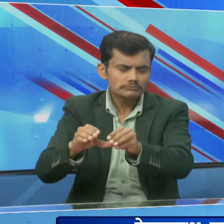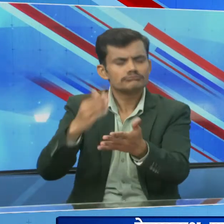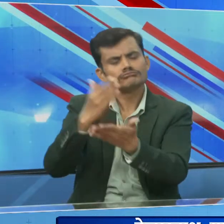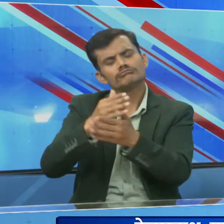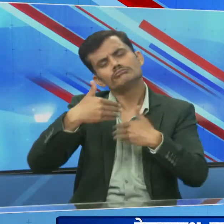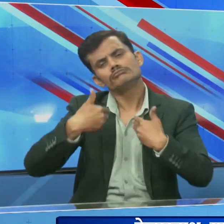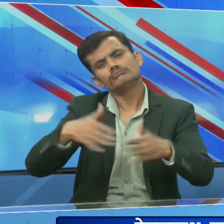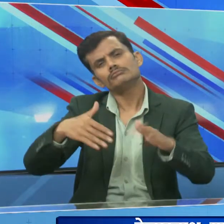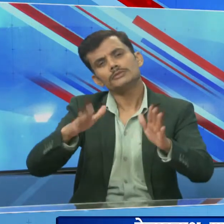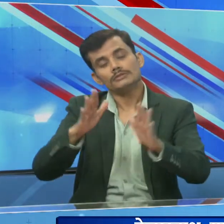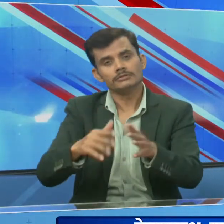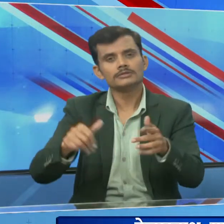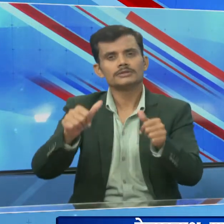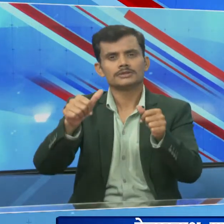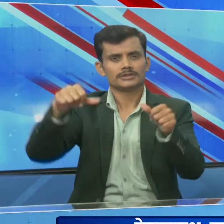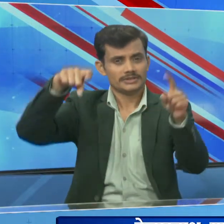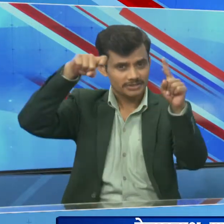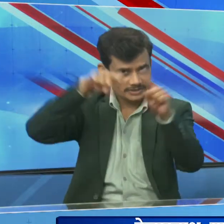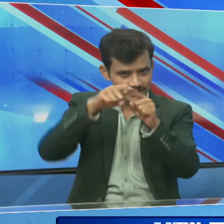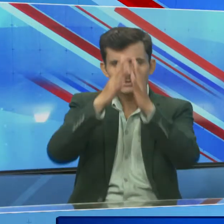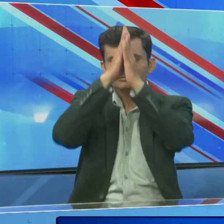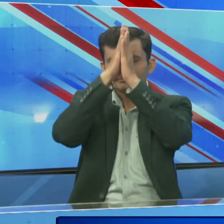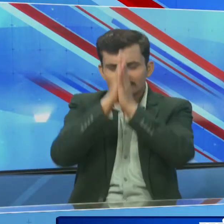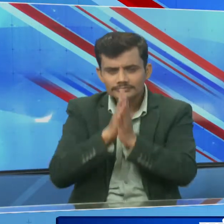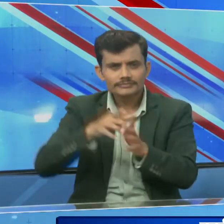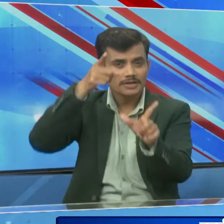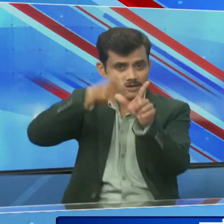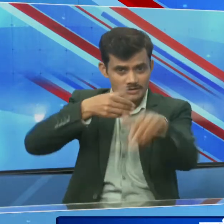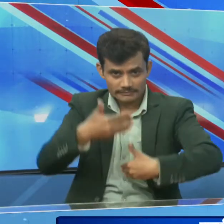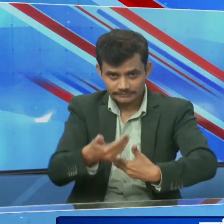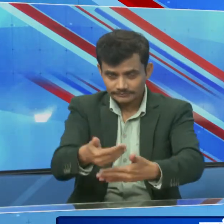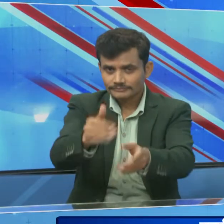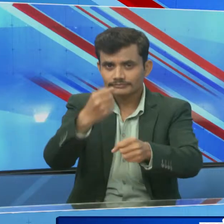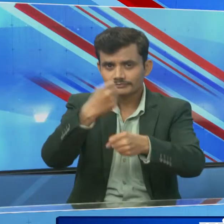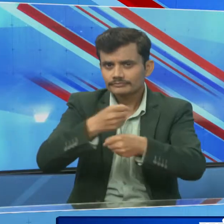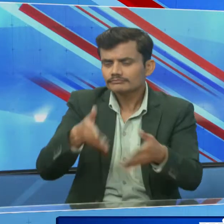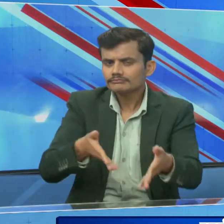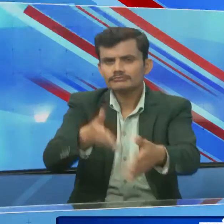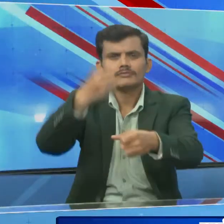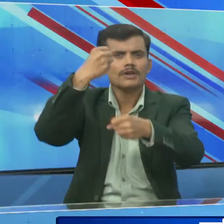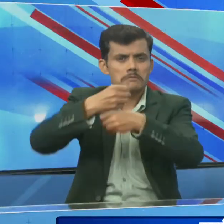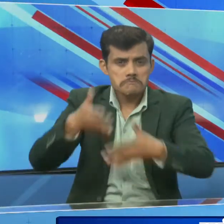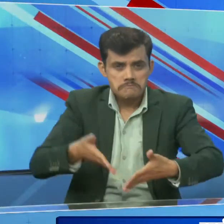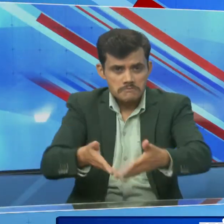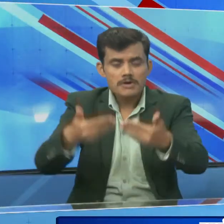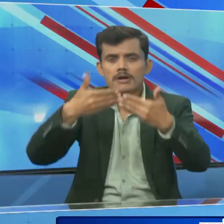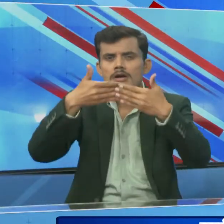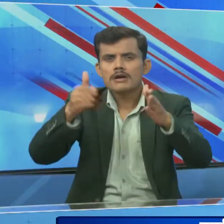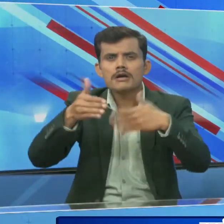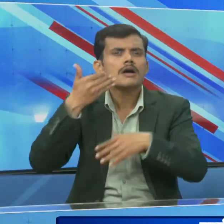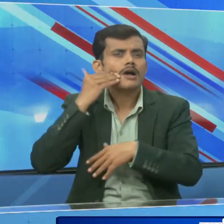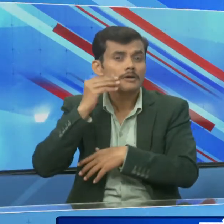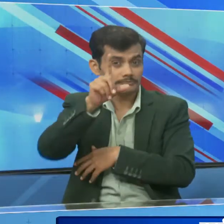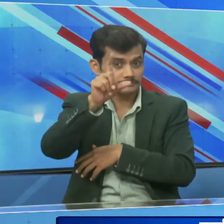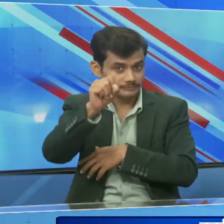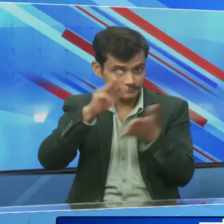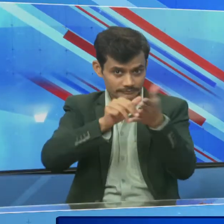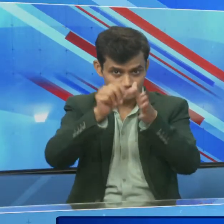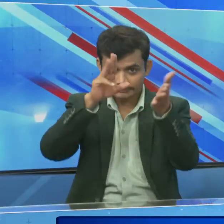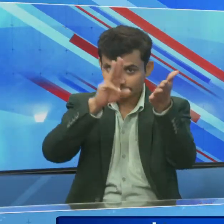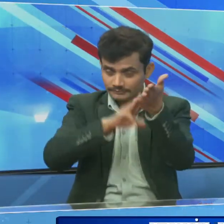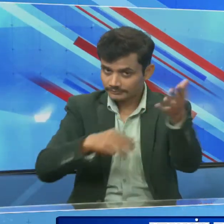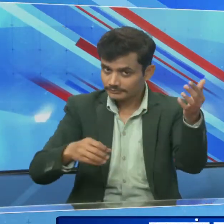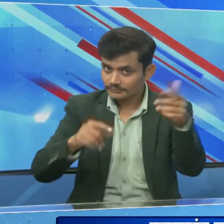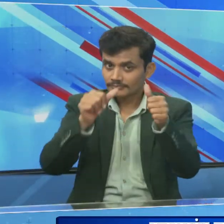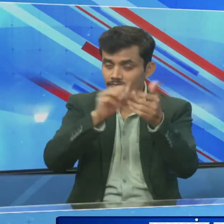है। केदारनाथ, यमुनोत्री, गंगोत्री धाम के कपाट 10 मई को खुलेंगे और बद्रीनाथ धाम के द्वार 22 मई से दर्शन के लिए